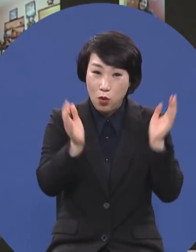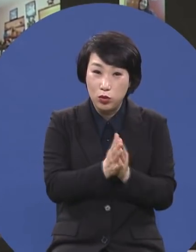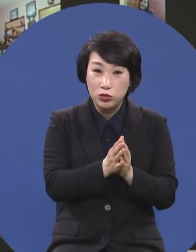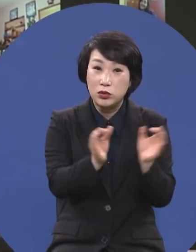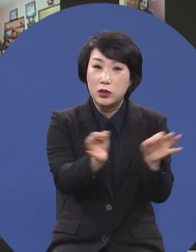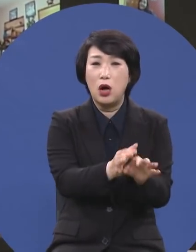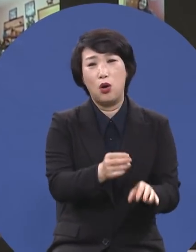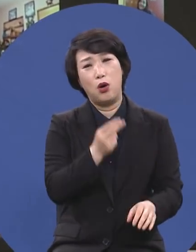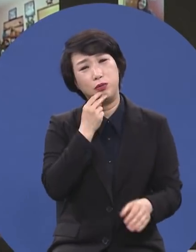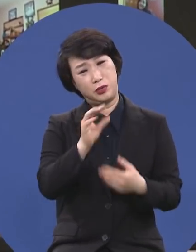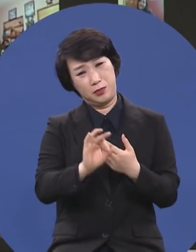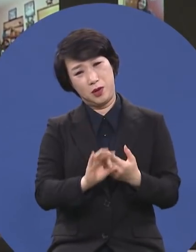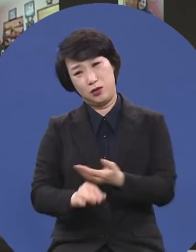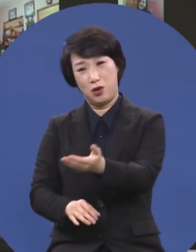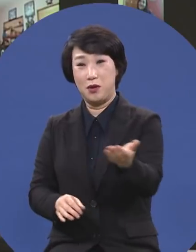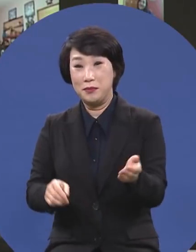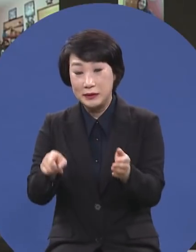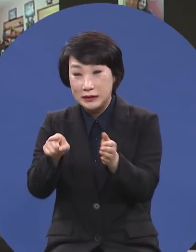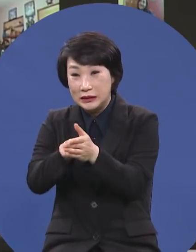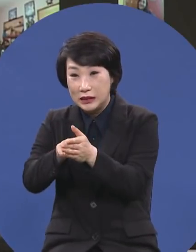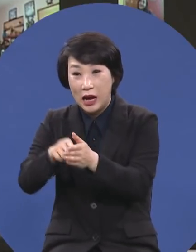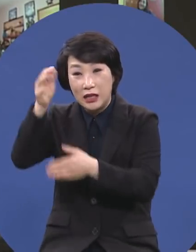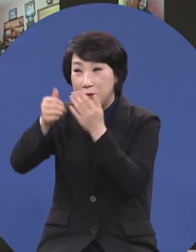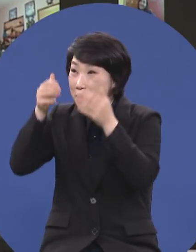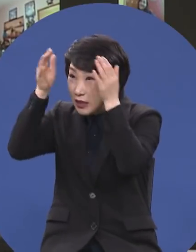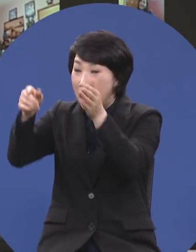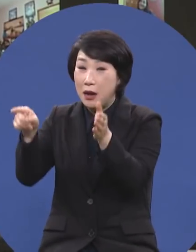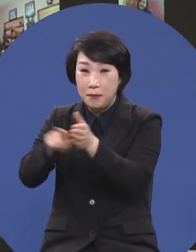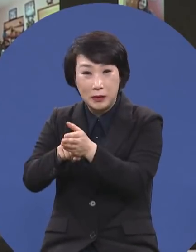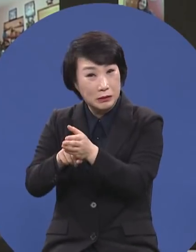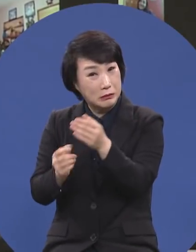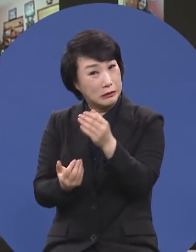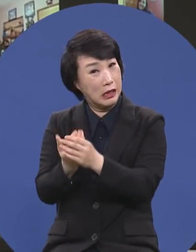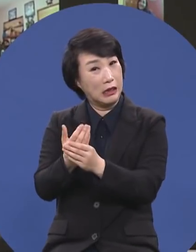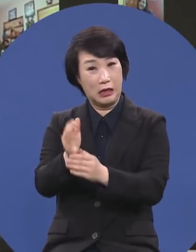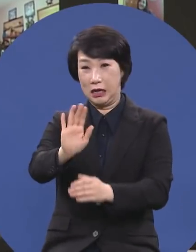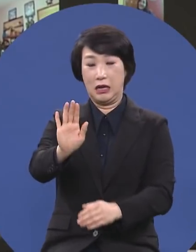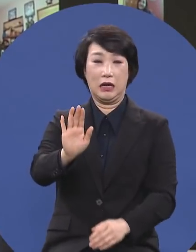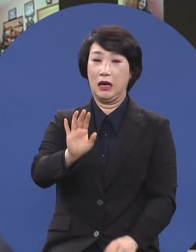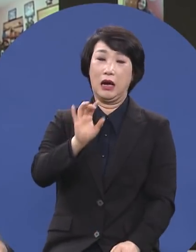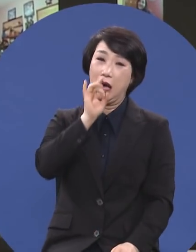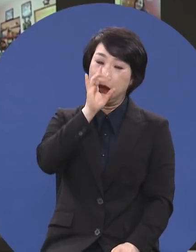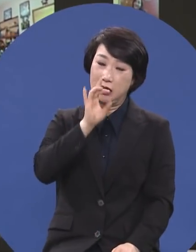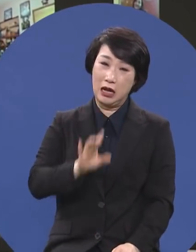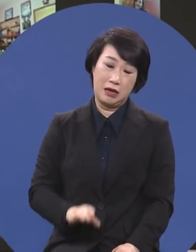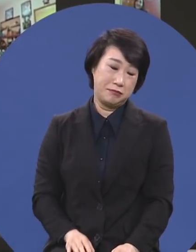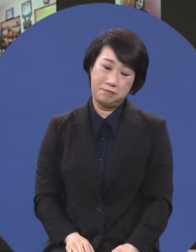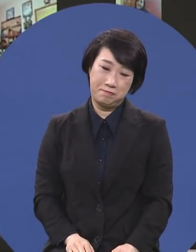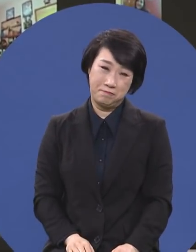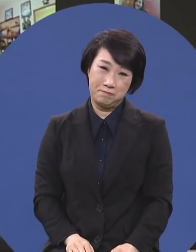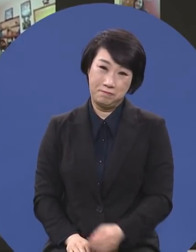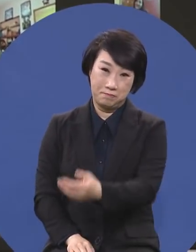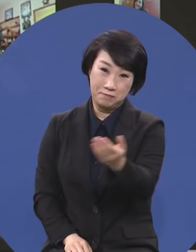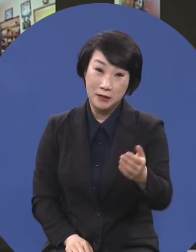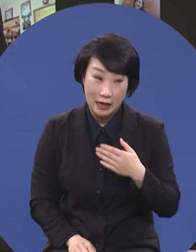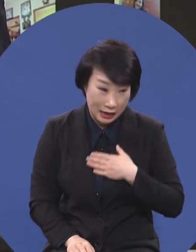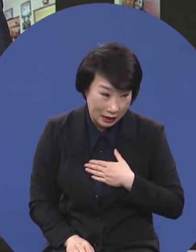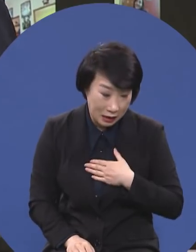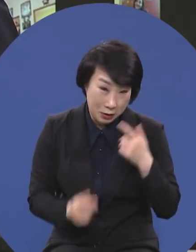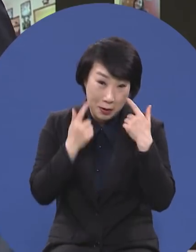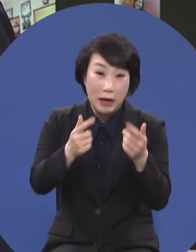무너지지 않고는 신앙의 믿음이 절대로 내게서 구축될 수 없다는